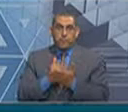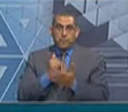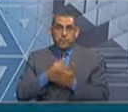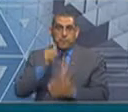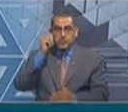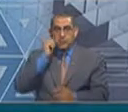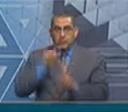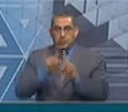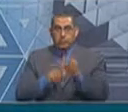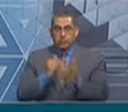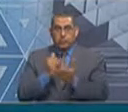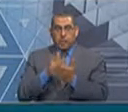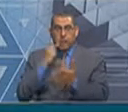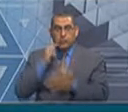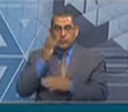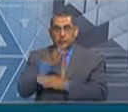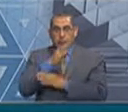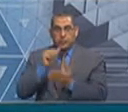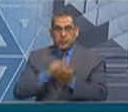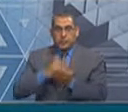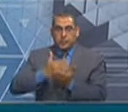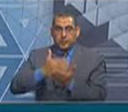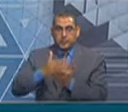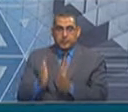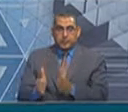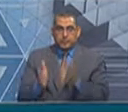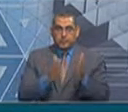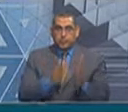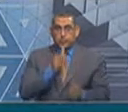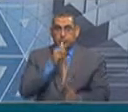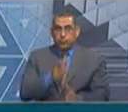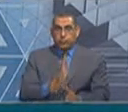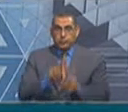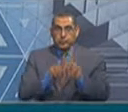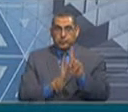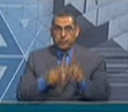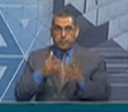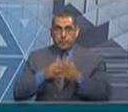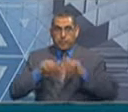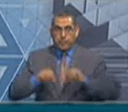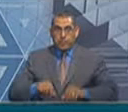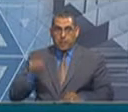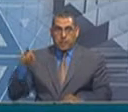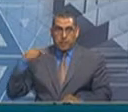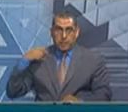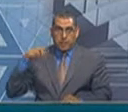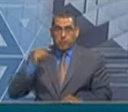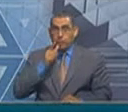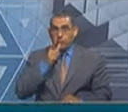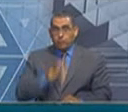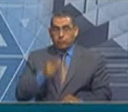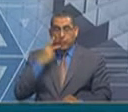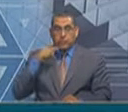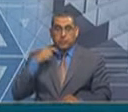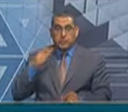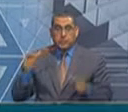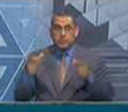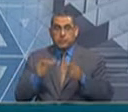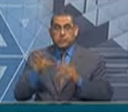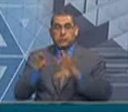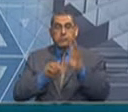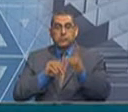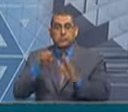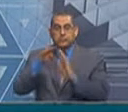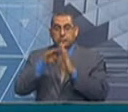مستشار رئيس الجمهورية للتخطيط العمراني. صرح المتحدث الرسمي باسم رئاسة الجمهورية بأن الاجتماع